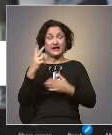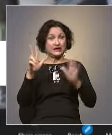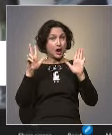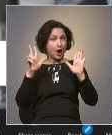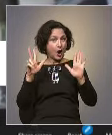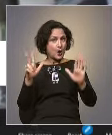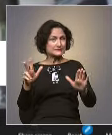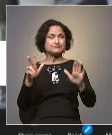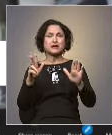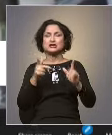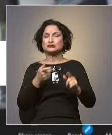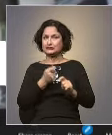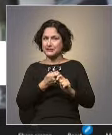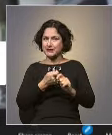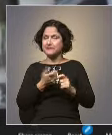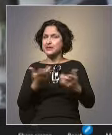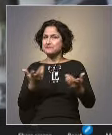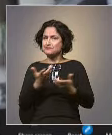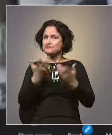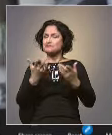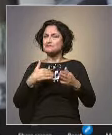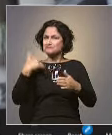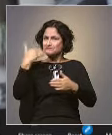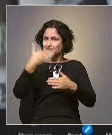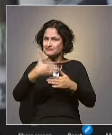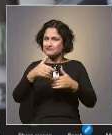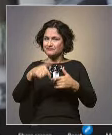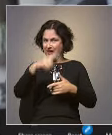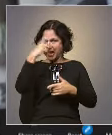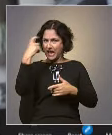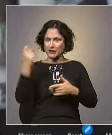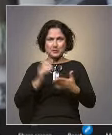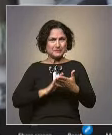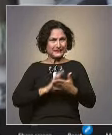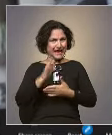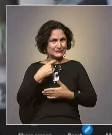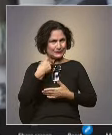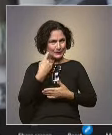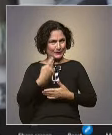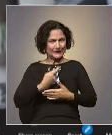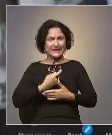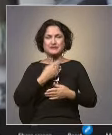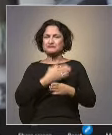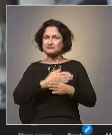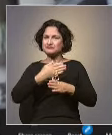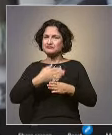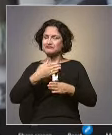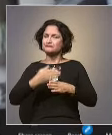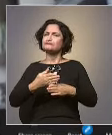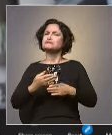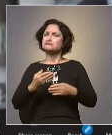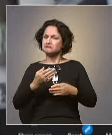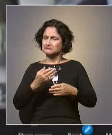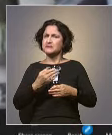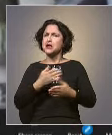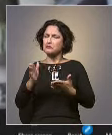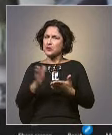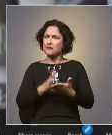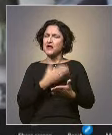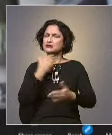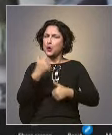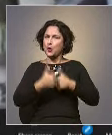това ще направи 15-та година това лято. Център за творческо обучение провежда конкурс и организира вече